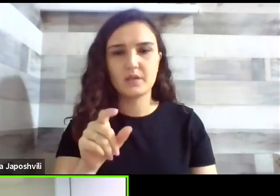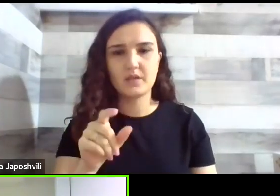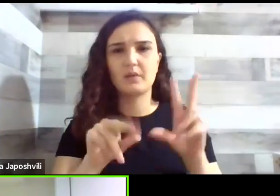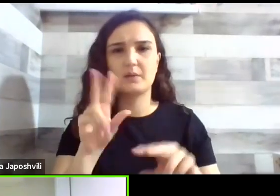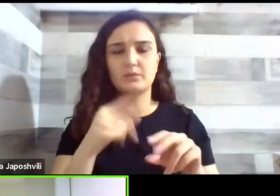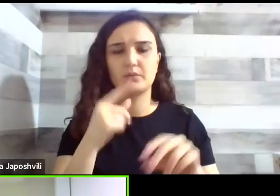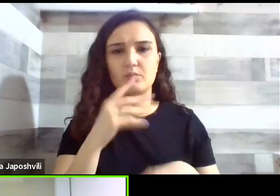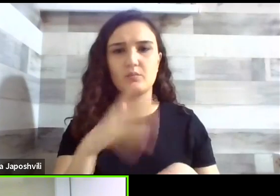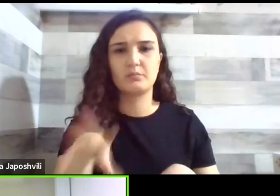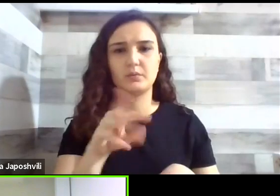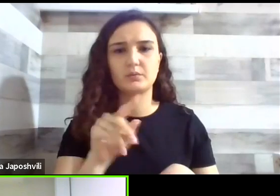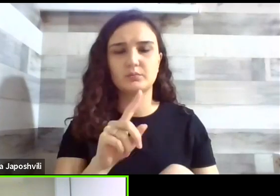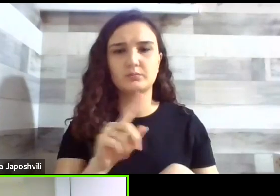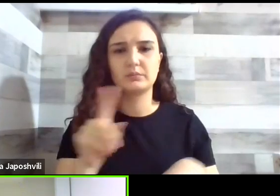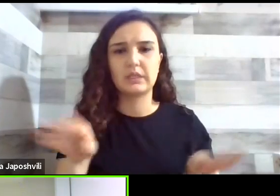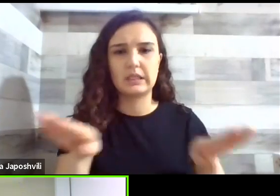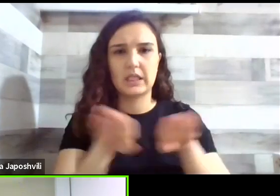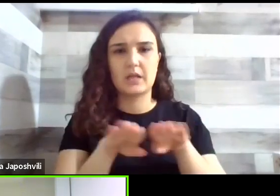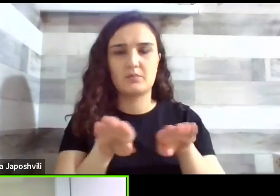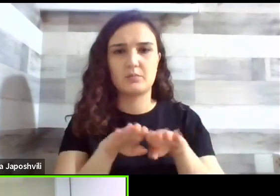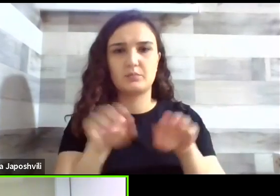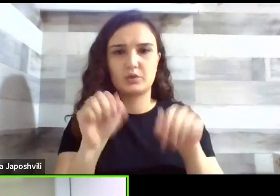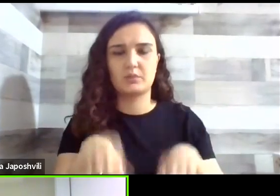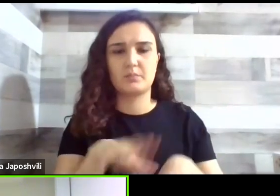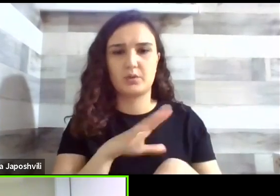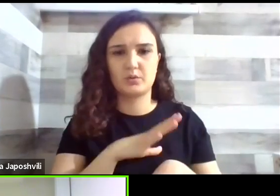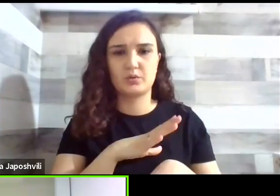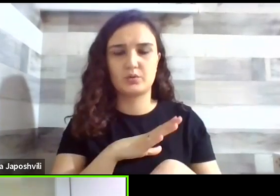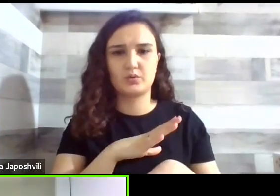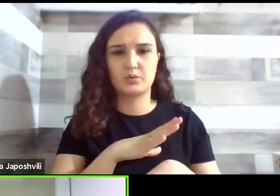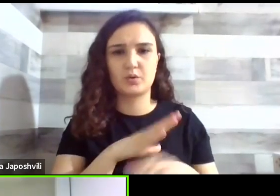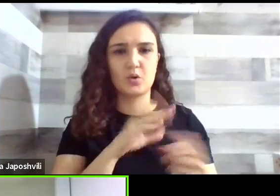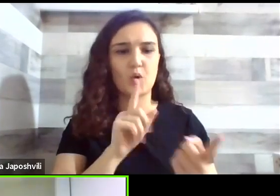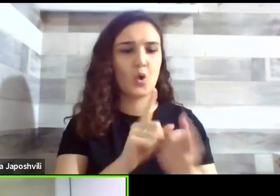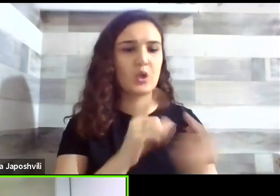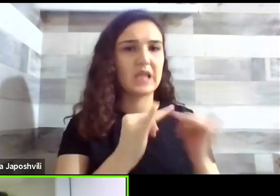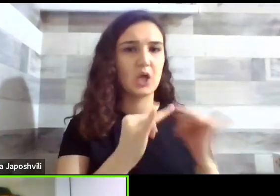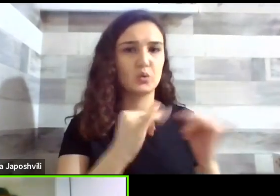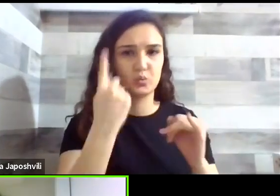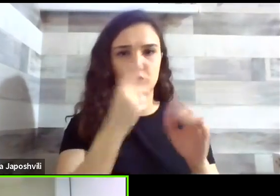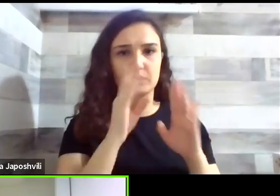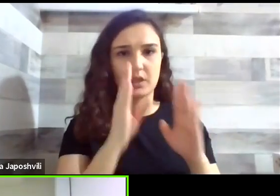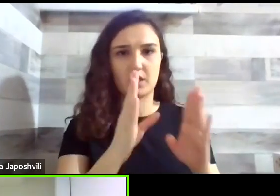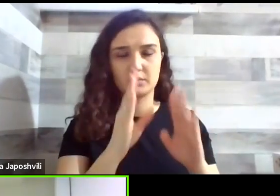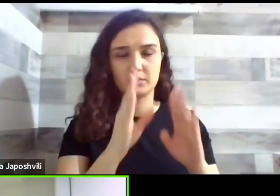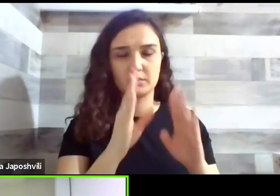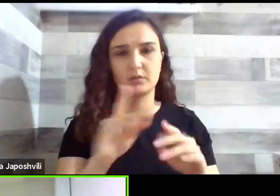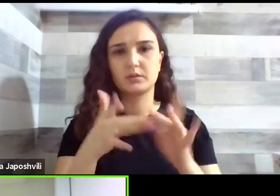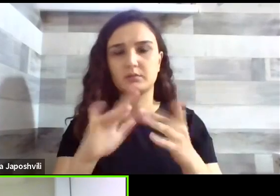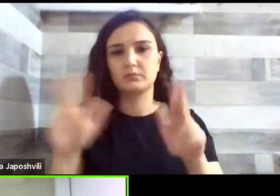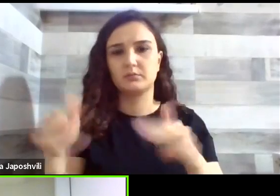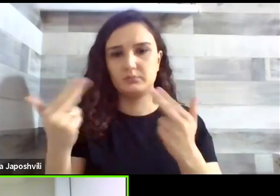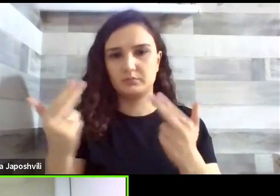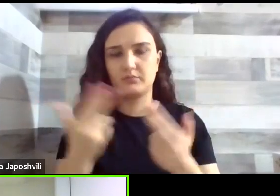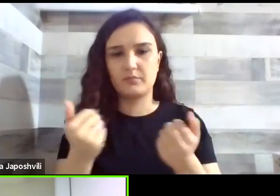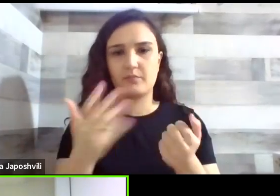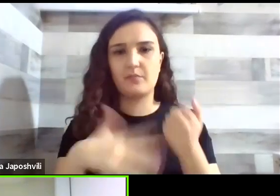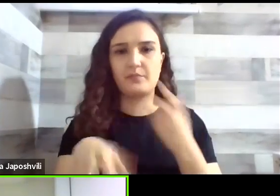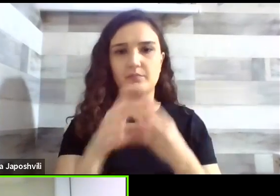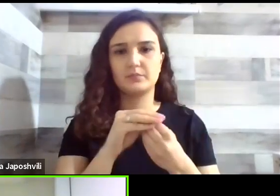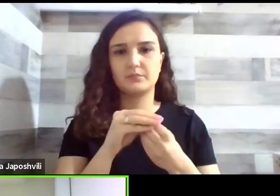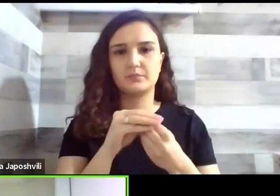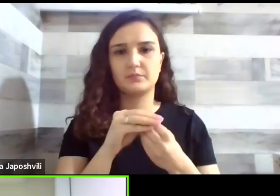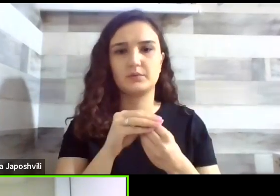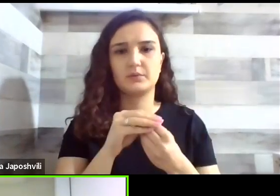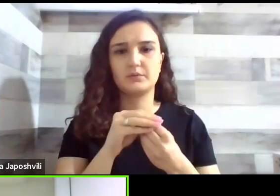რომ განაბრებულიც კი შეიძლება იყოს კონტაქტურთან. ხო, კიდევ ერთხელ ხაზს გაუსვამ, რომ რა თქმა უნდა, ყველა შემთხვევაში ეს